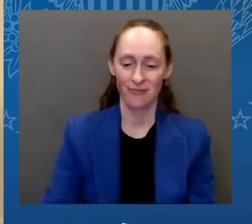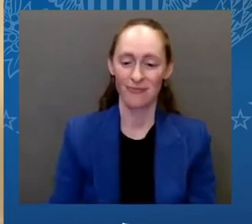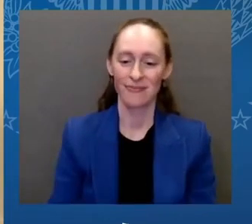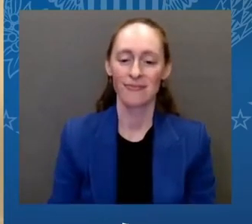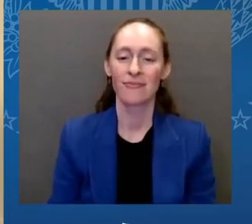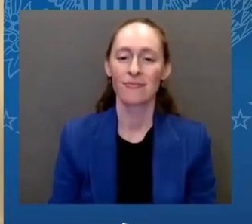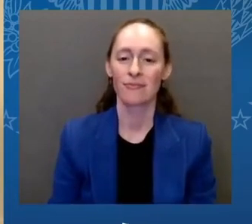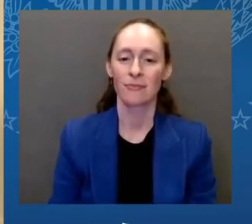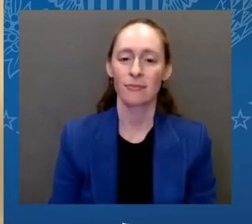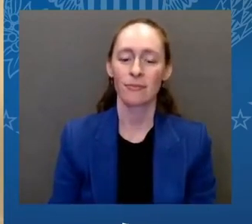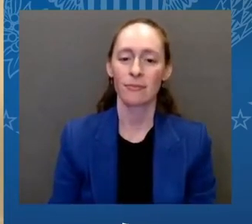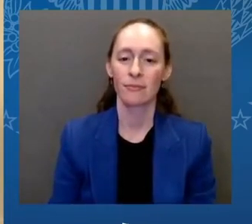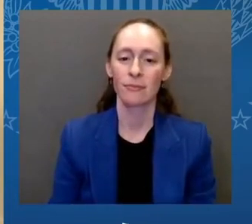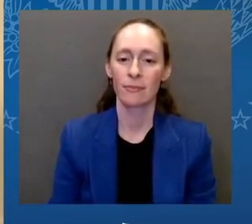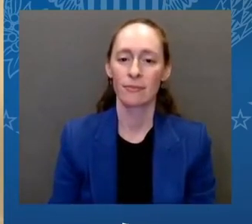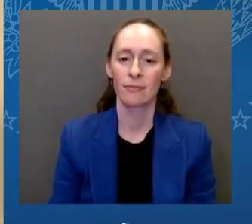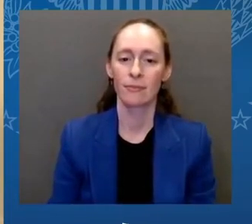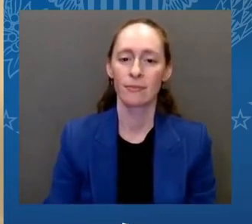Будь ласка.